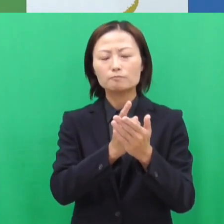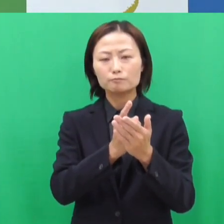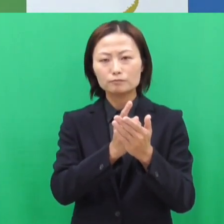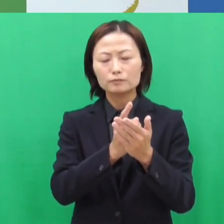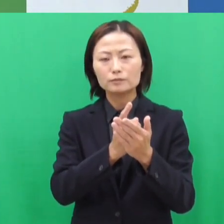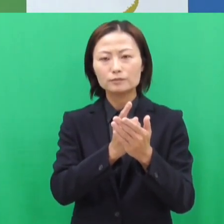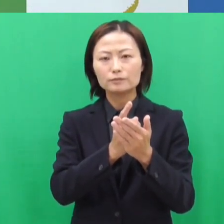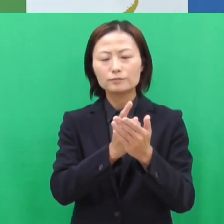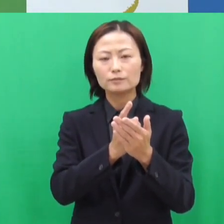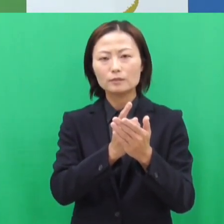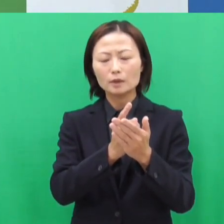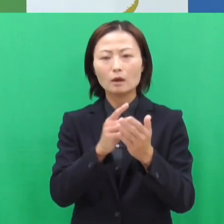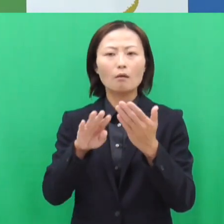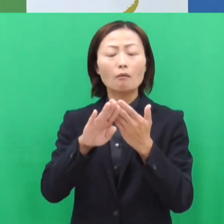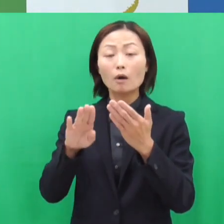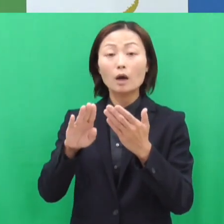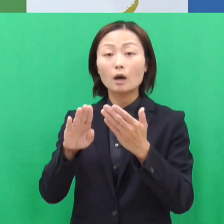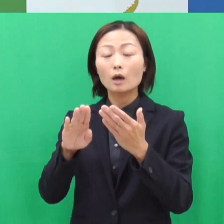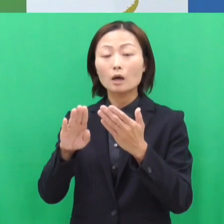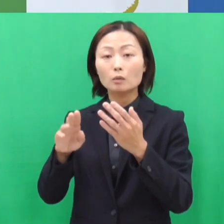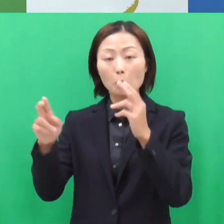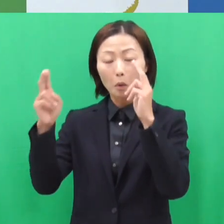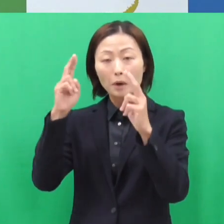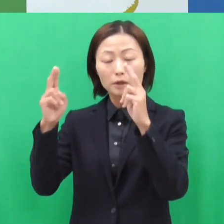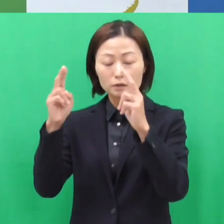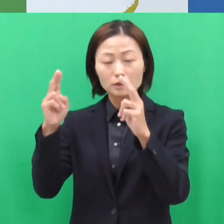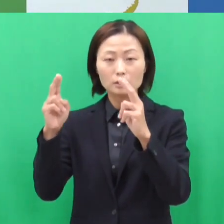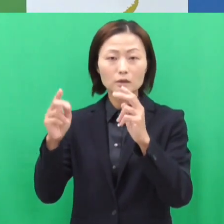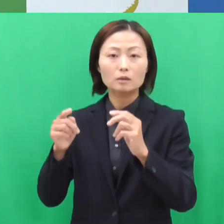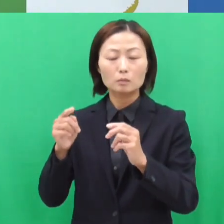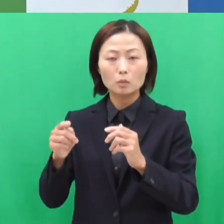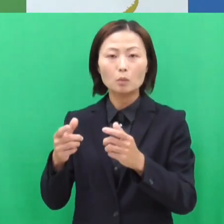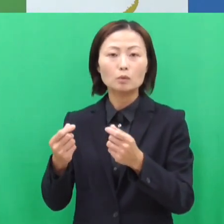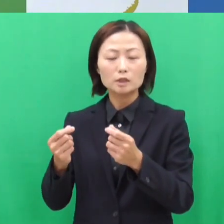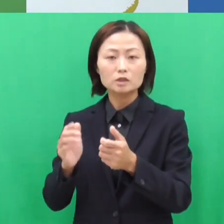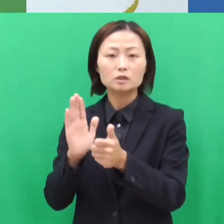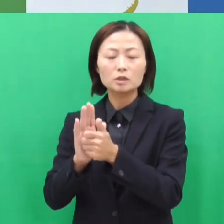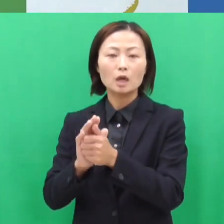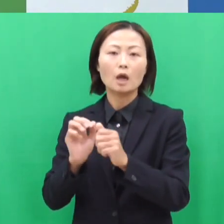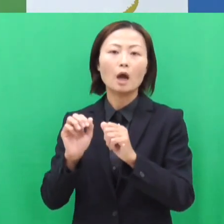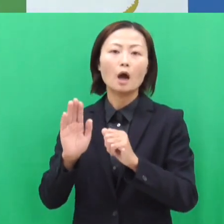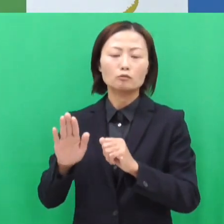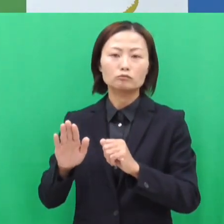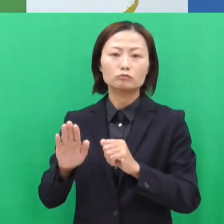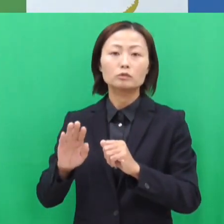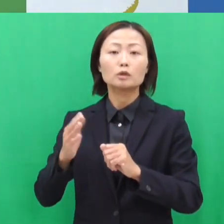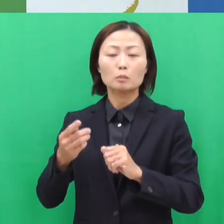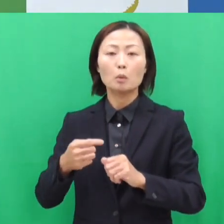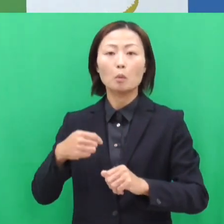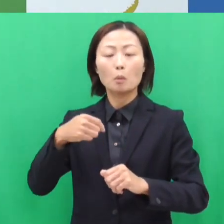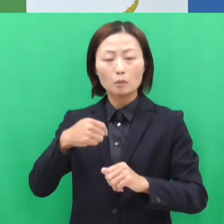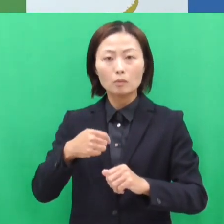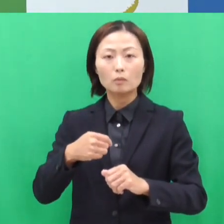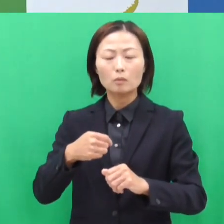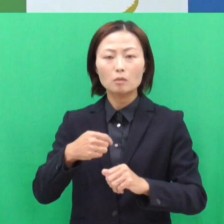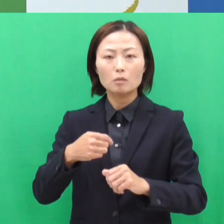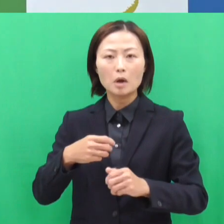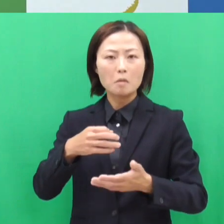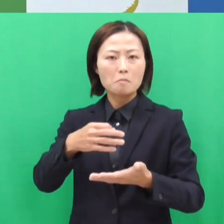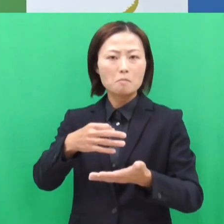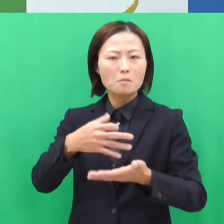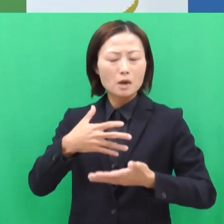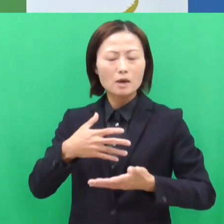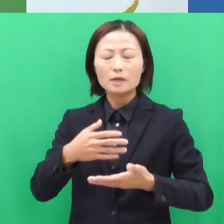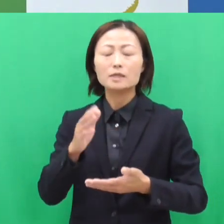ます先ほど言ったように民間でも同じようなことをやってるんですけれども我々の場所お金儲けが目的ではなくてもちろんついに